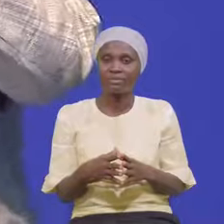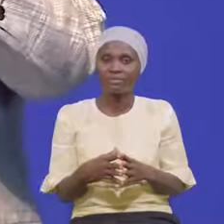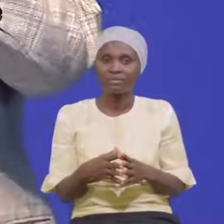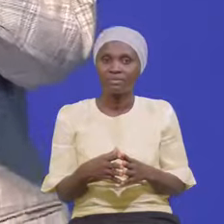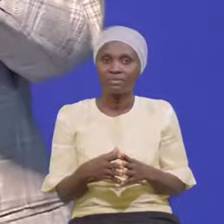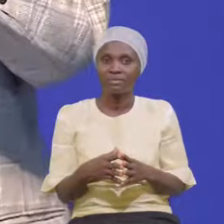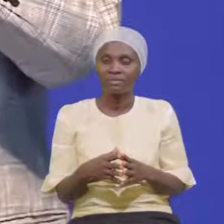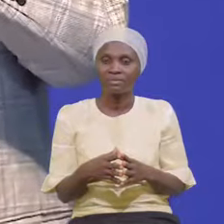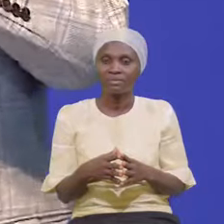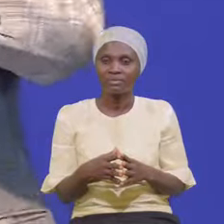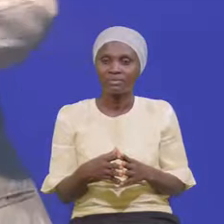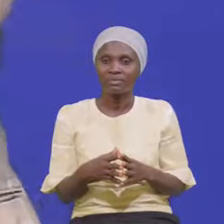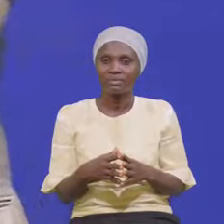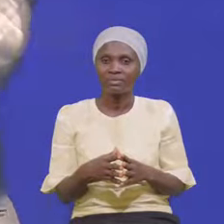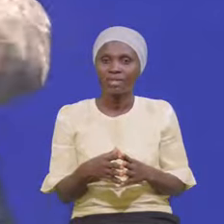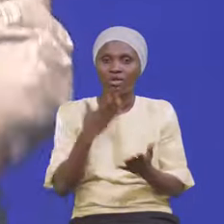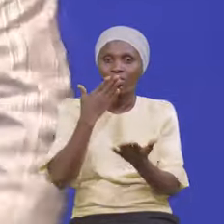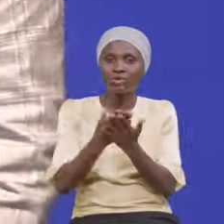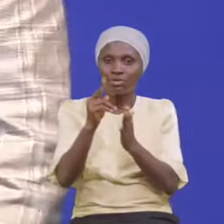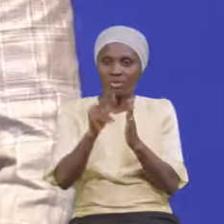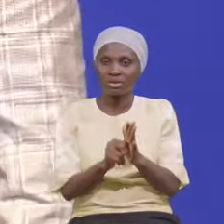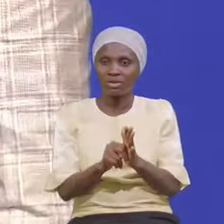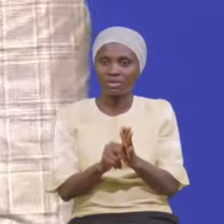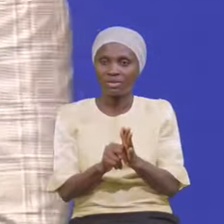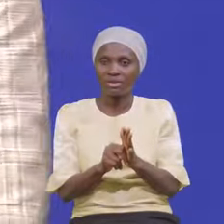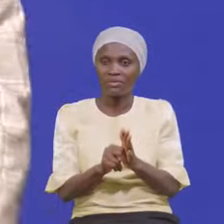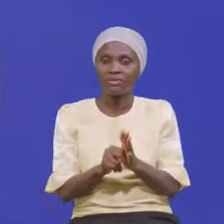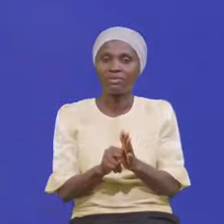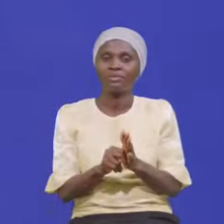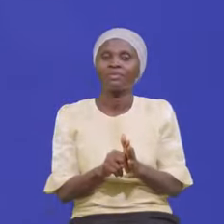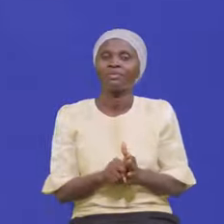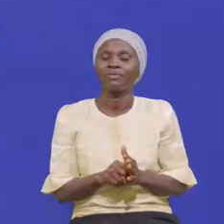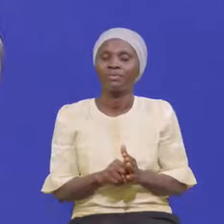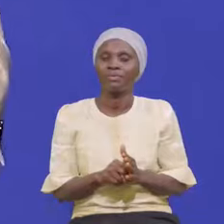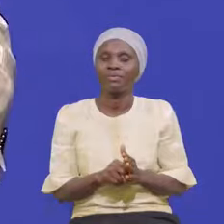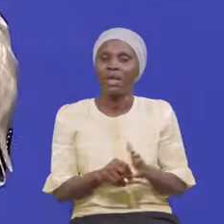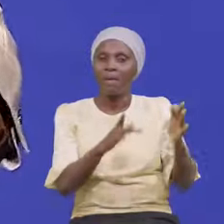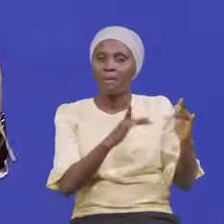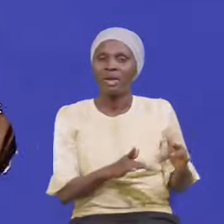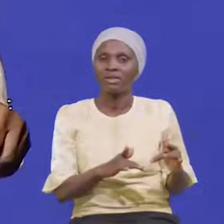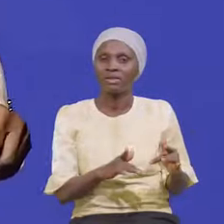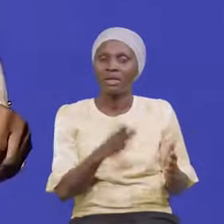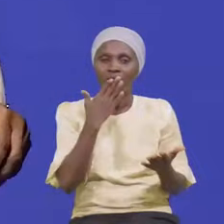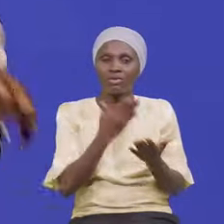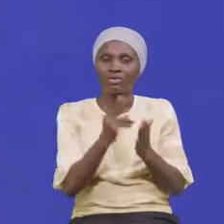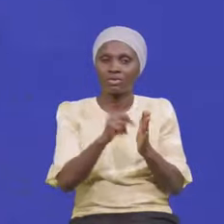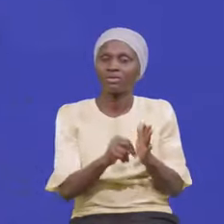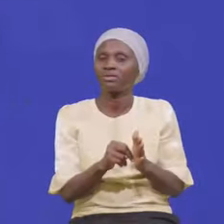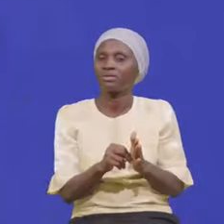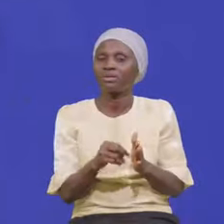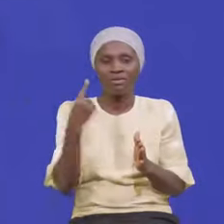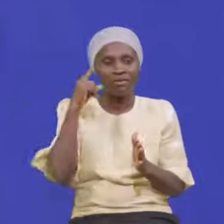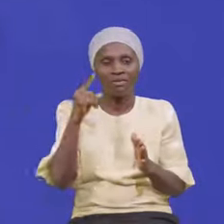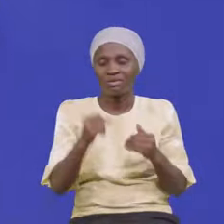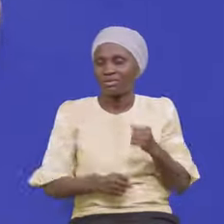వస్తుంది. The mercy and the goodness for the sick suffering man, రోగుల కోసం, బాధపడుతున్న మానవాళి కోసం దేవుని మంచితనము,